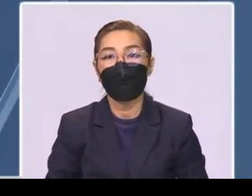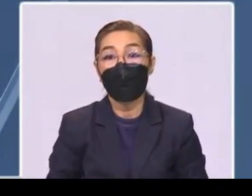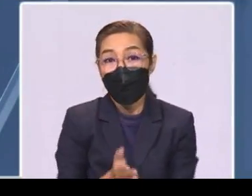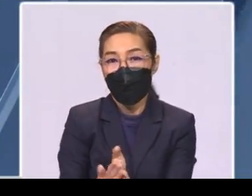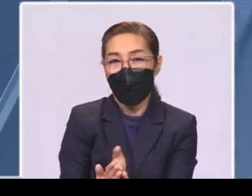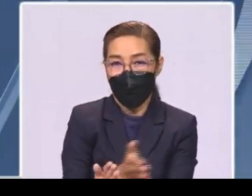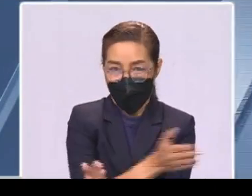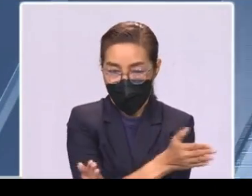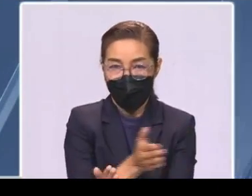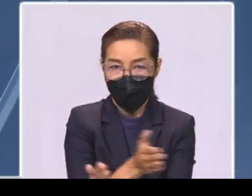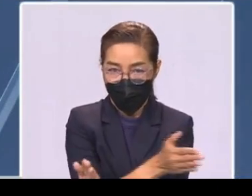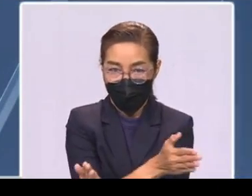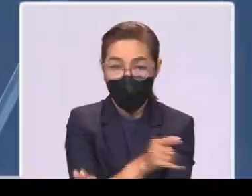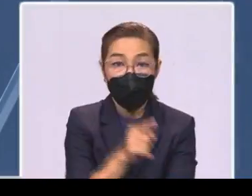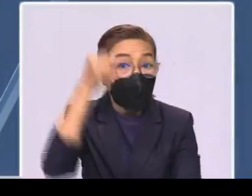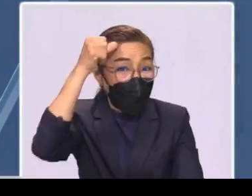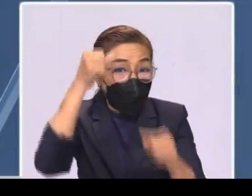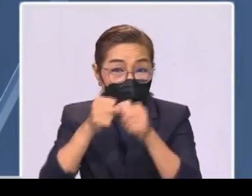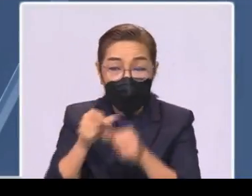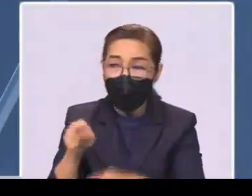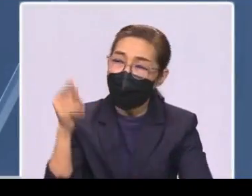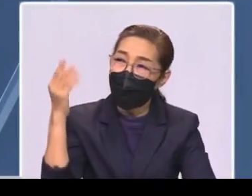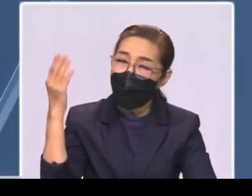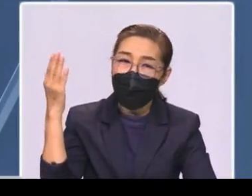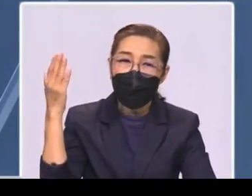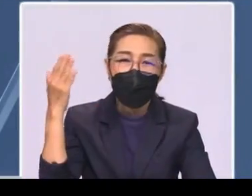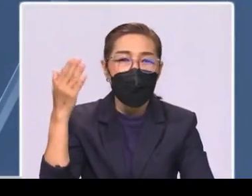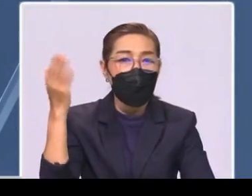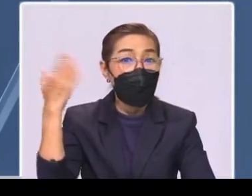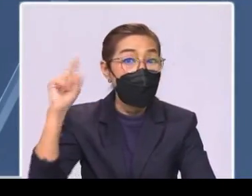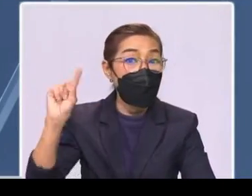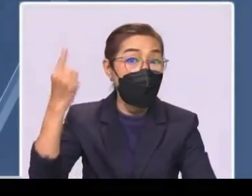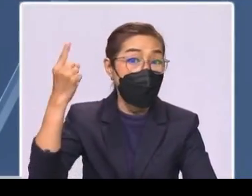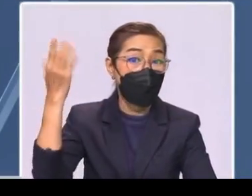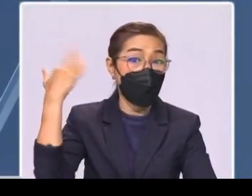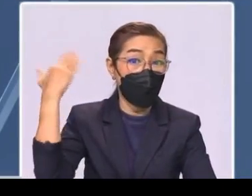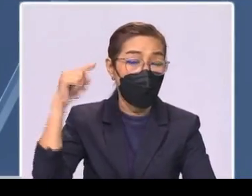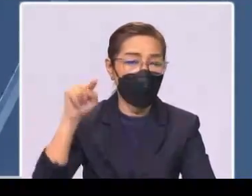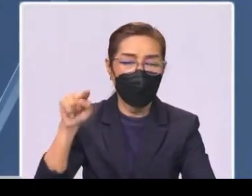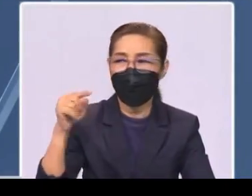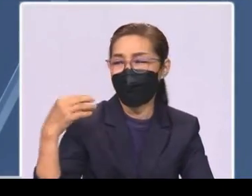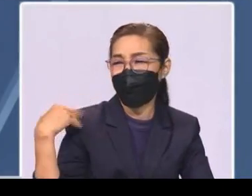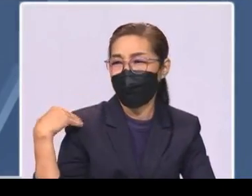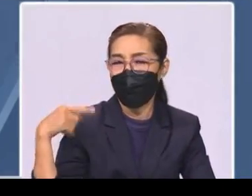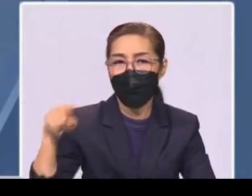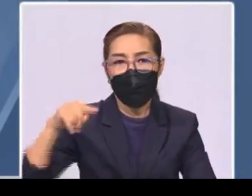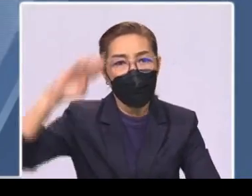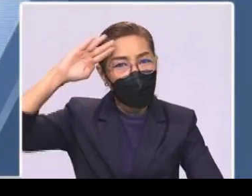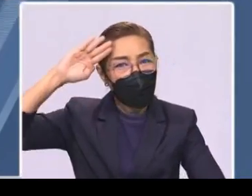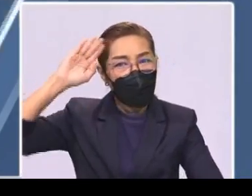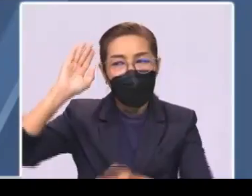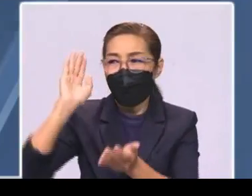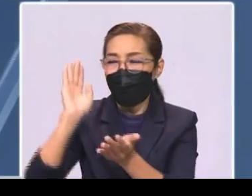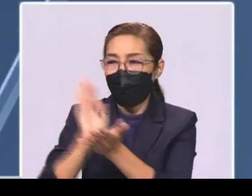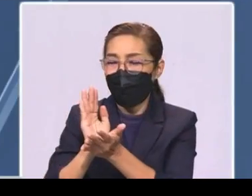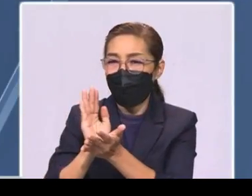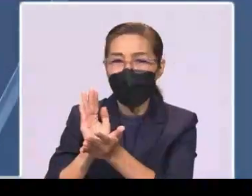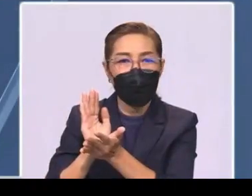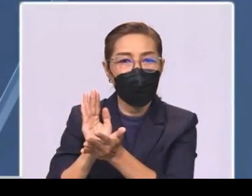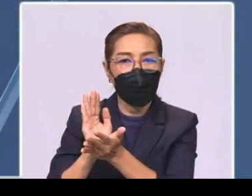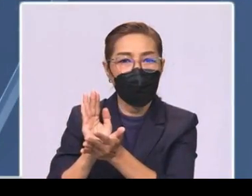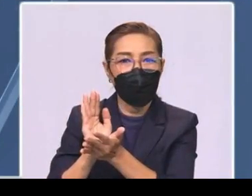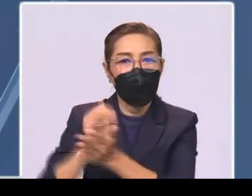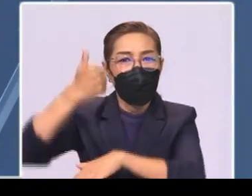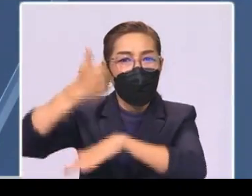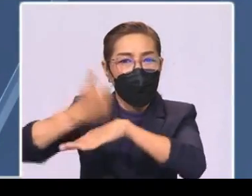ก่อนหน้าเนี้ยคุณจำได้มั้ยตอนแรกอ่ะมีท่านอดีตผบทรชื่ออะไรนะท่านจักทิพย์